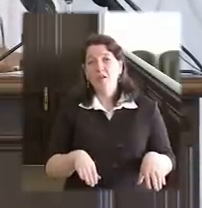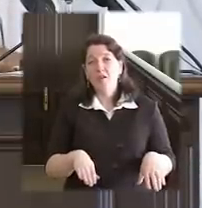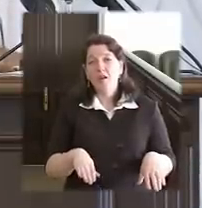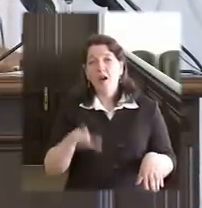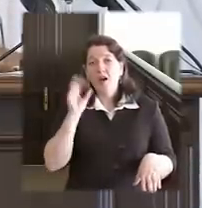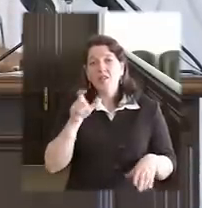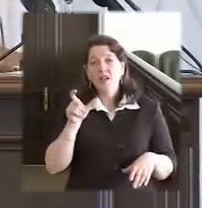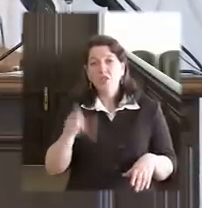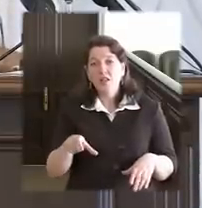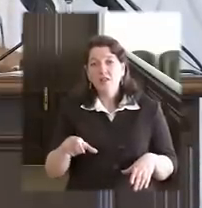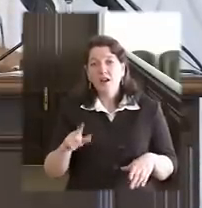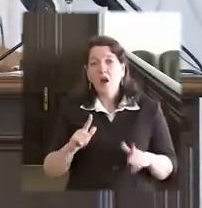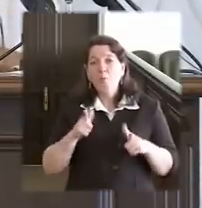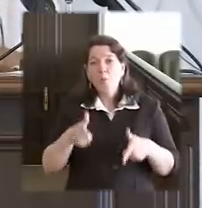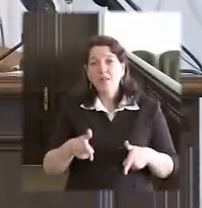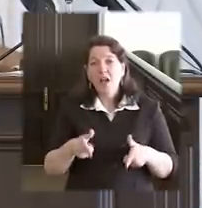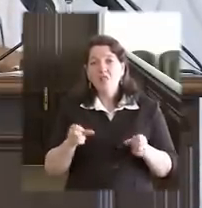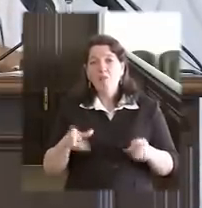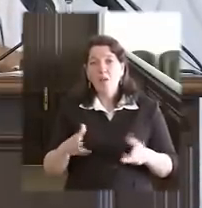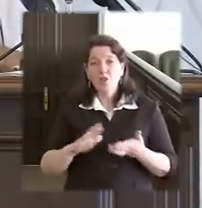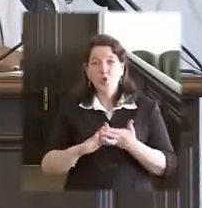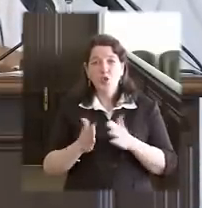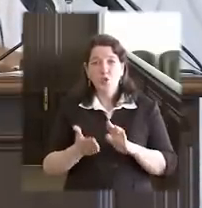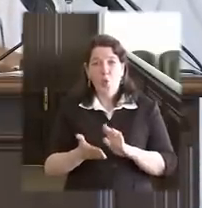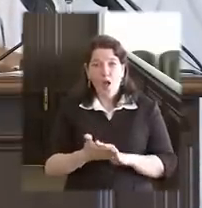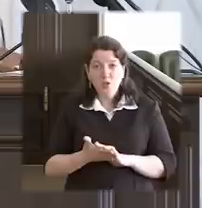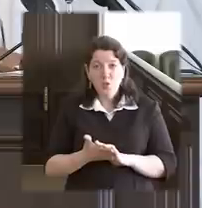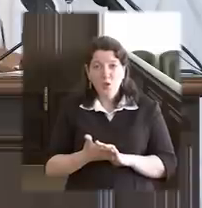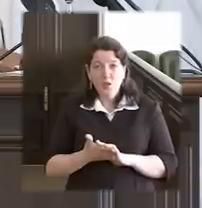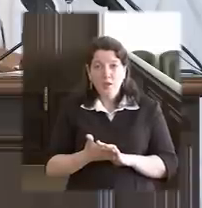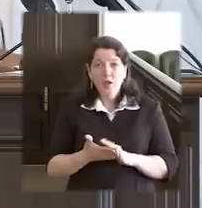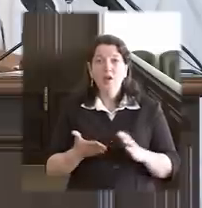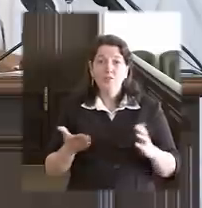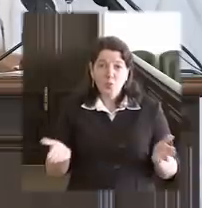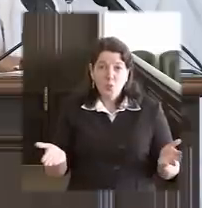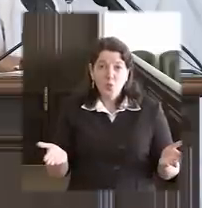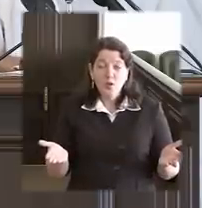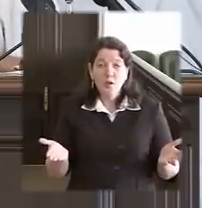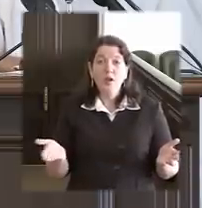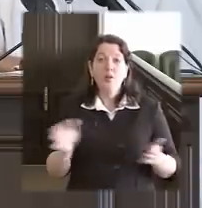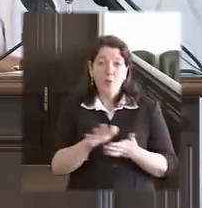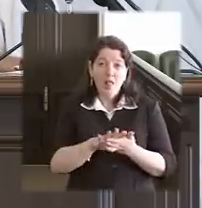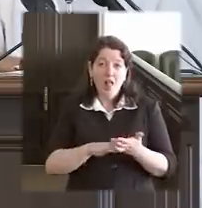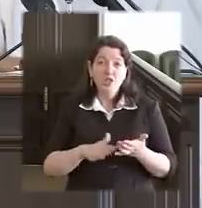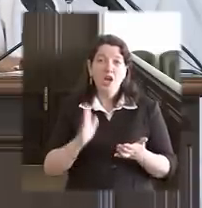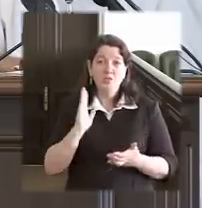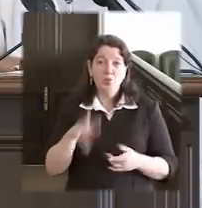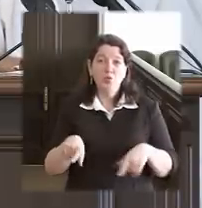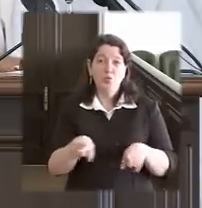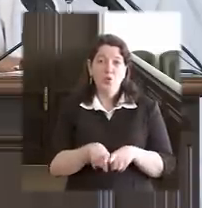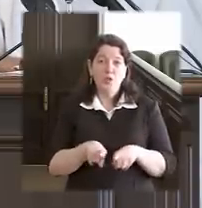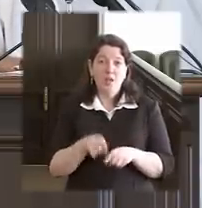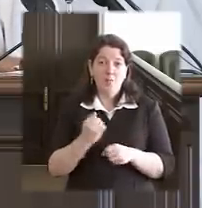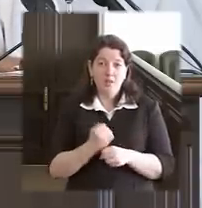один гвоздь, он говорит, теперь все равно, могу идти дальше по гвоздям, да. Ну-ка, слыхали вы такого человека,